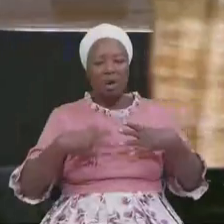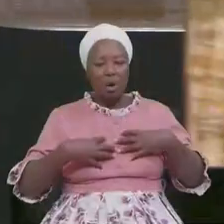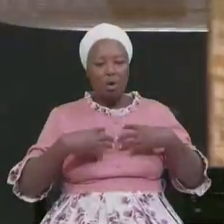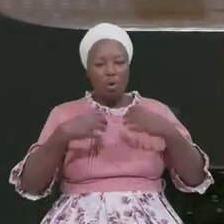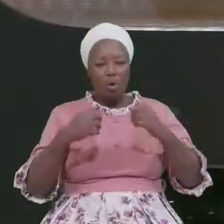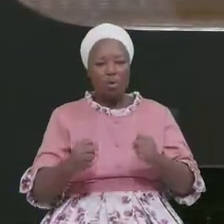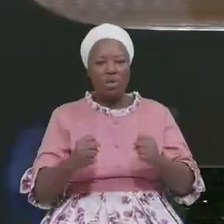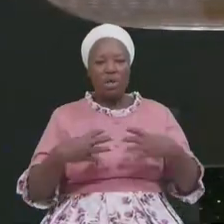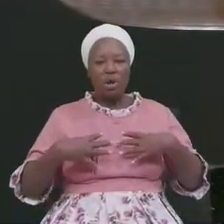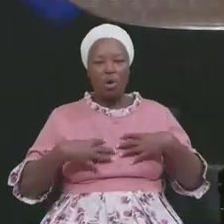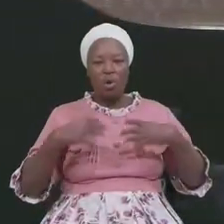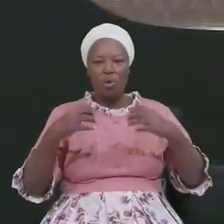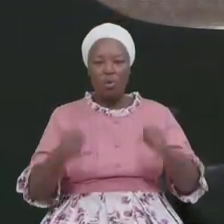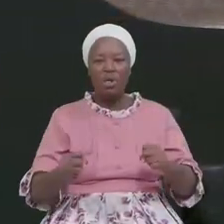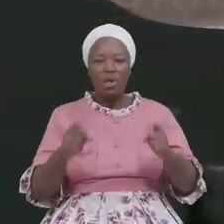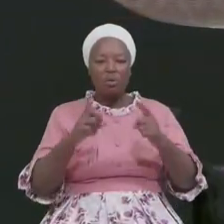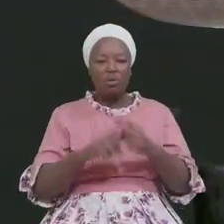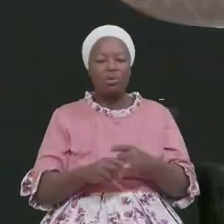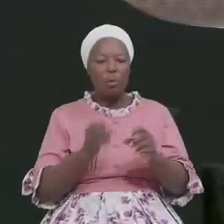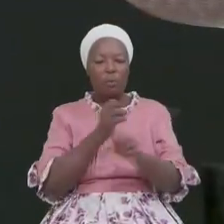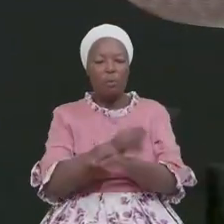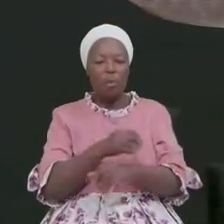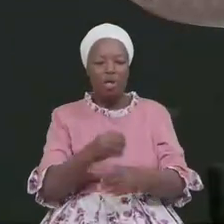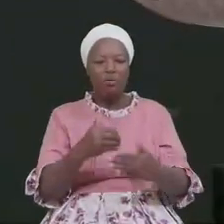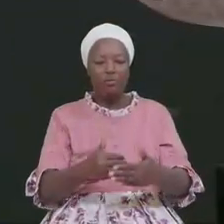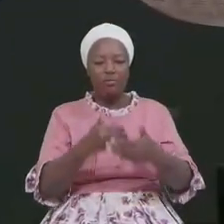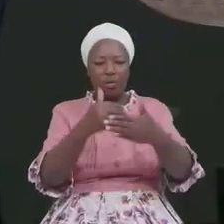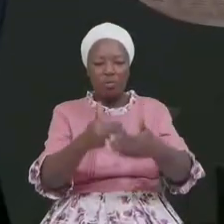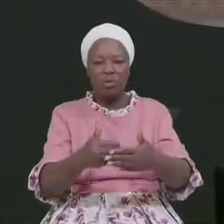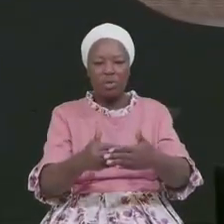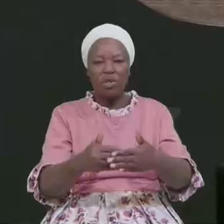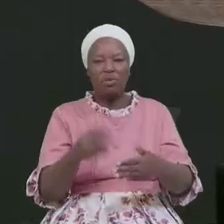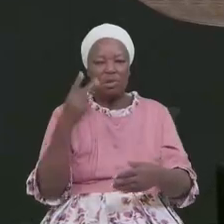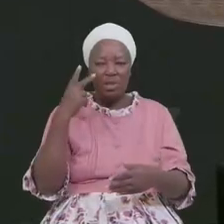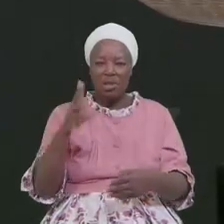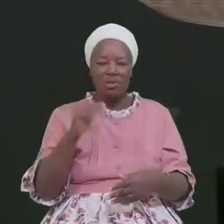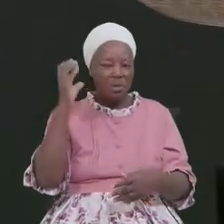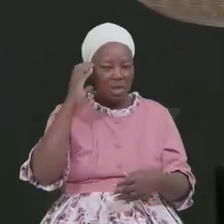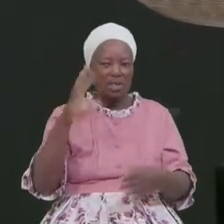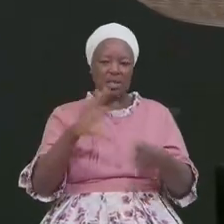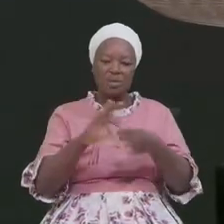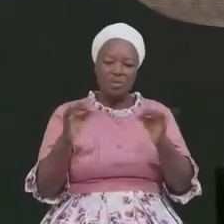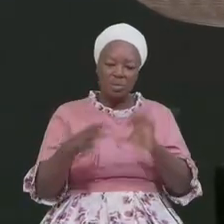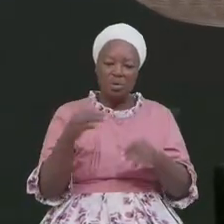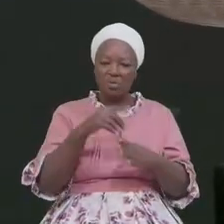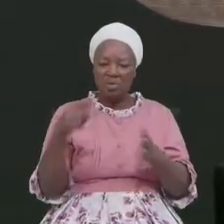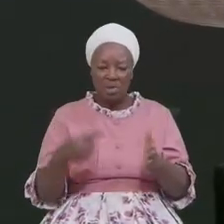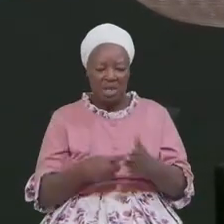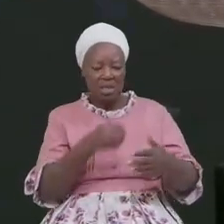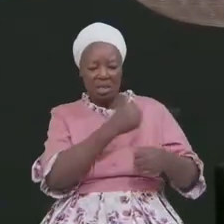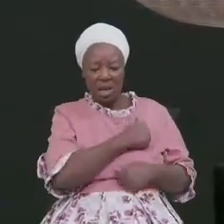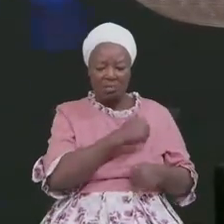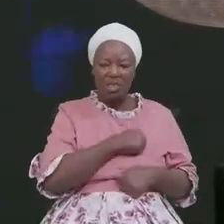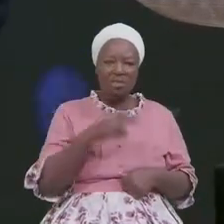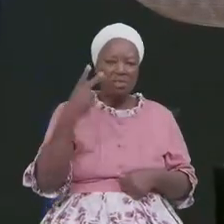courage d'aller de l'avant. Vous allez entendre des histoires au sujet des Anakim, l'histoire sur